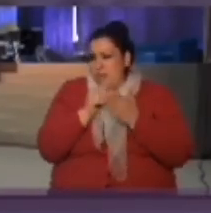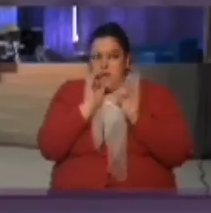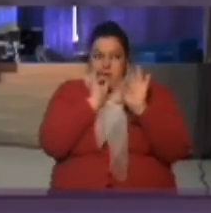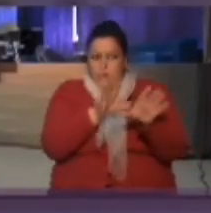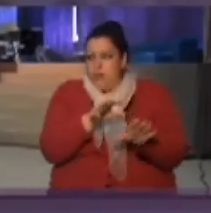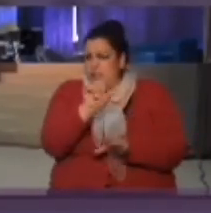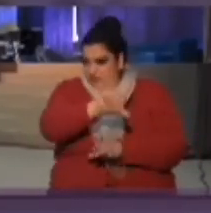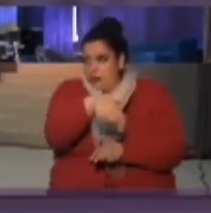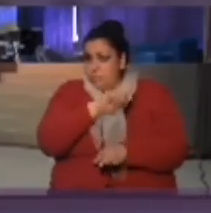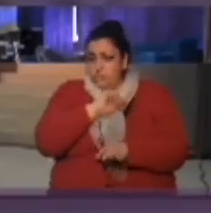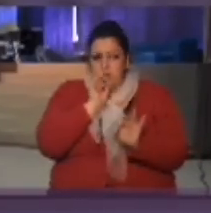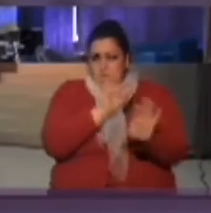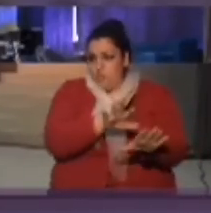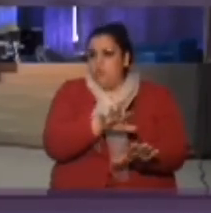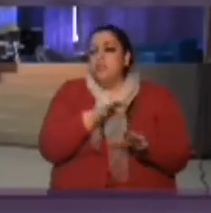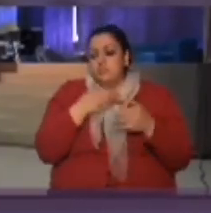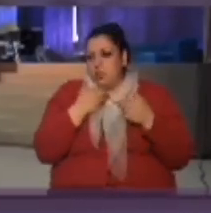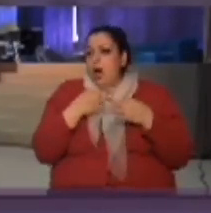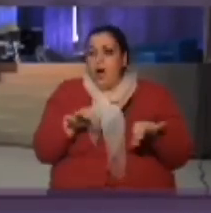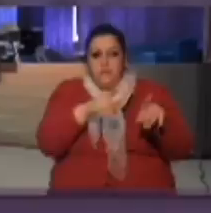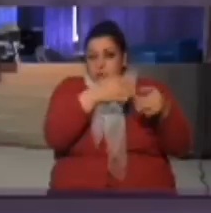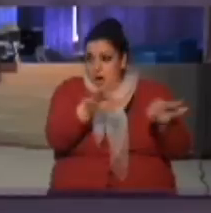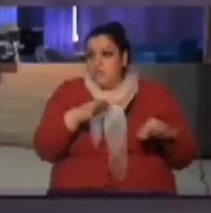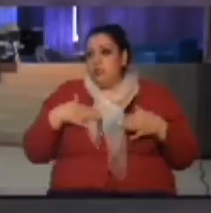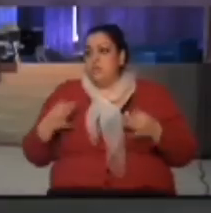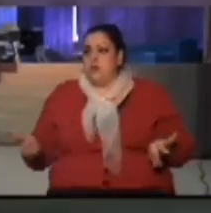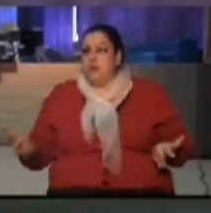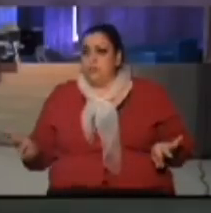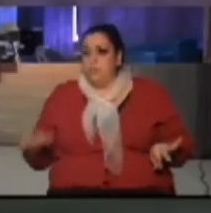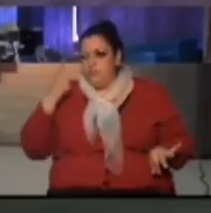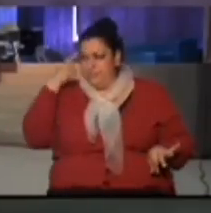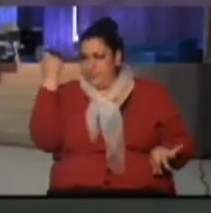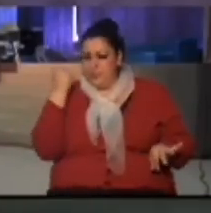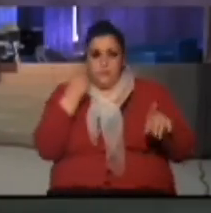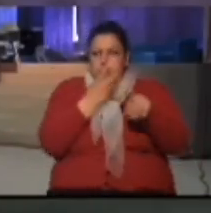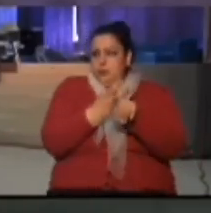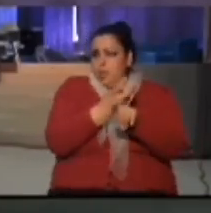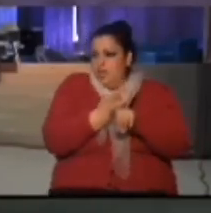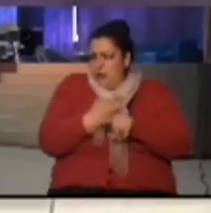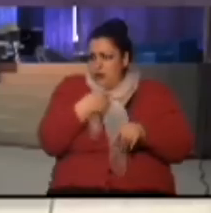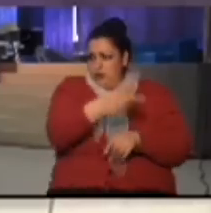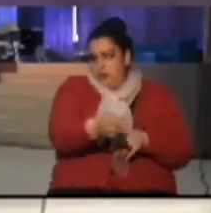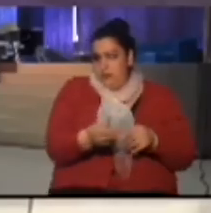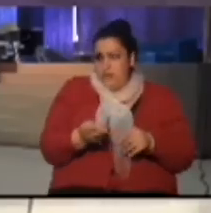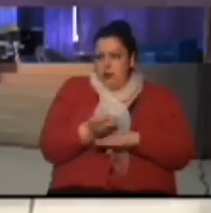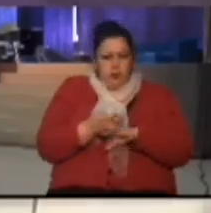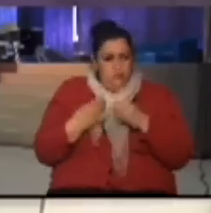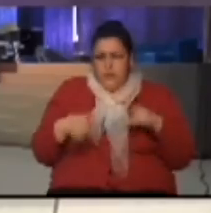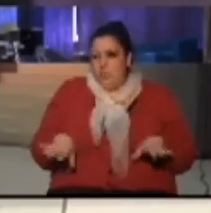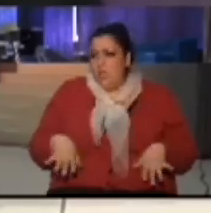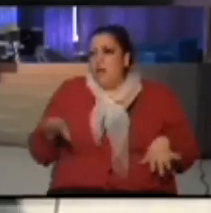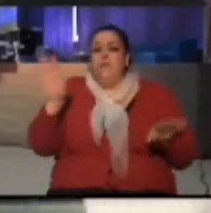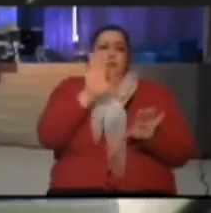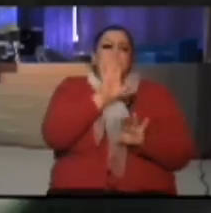Որոնցը որ պահեք, պահված կլինի։ Ասում ես, աշկիցս գնա, էլ չերևաս, ես քեզ ներում եմ։ Ինքն